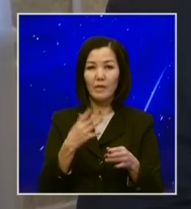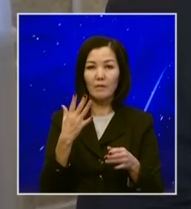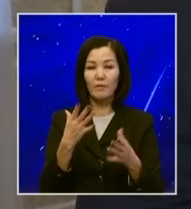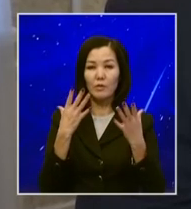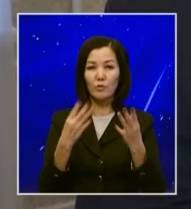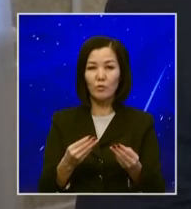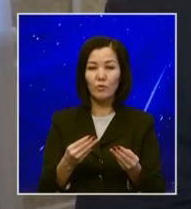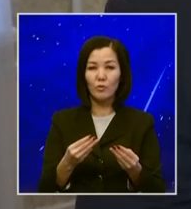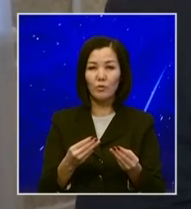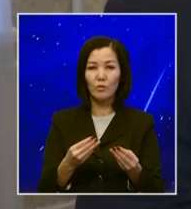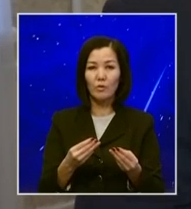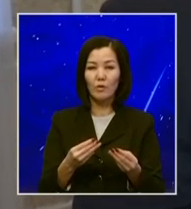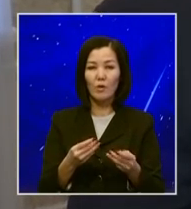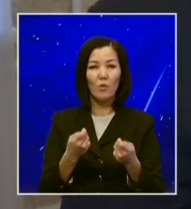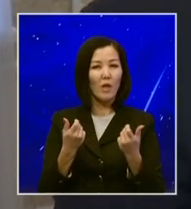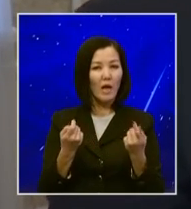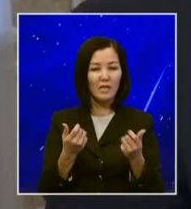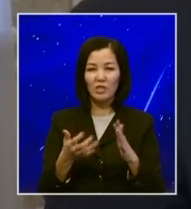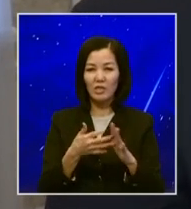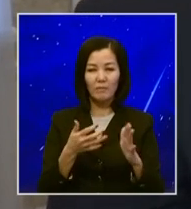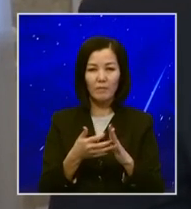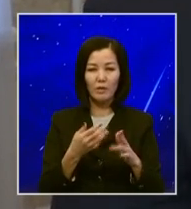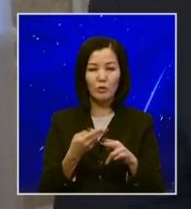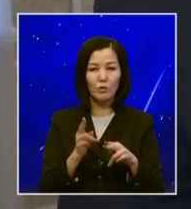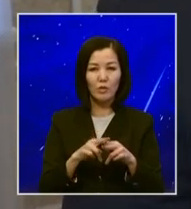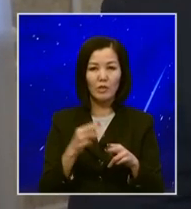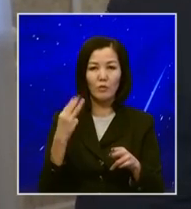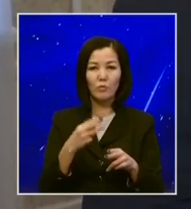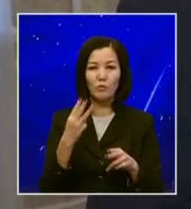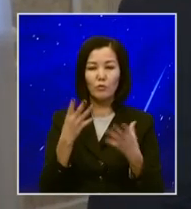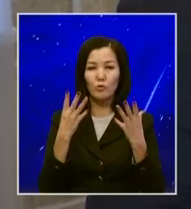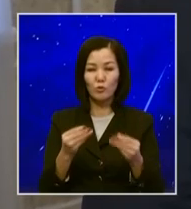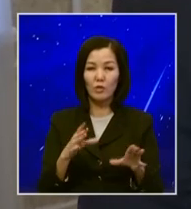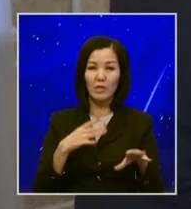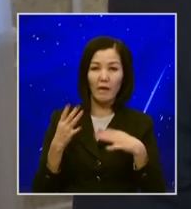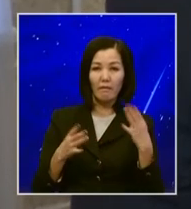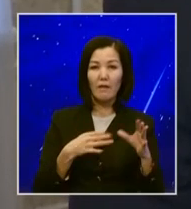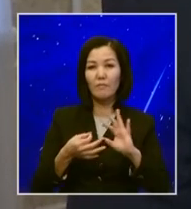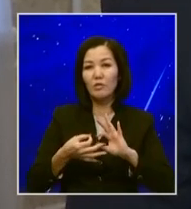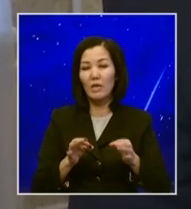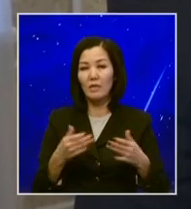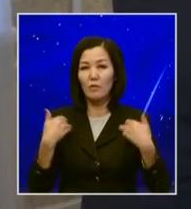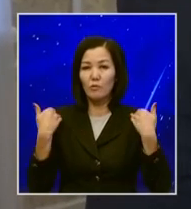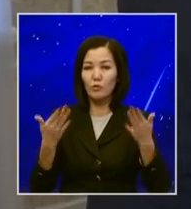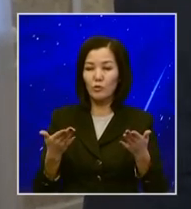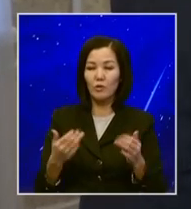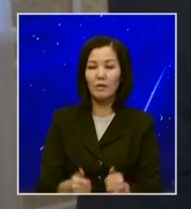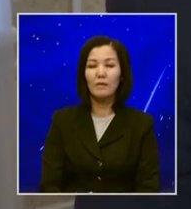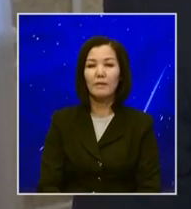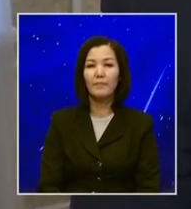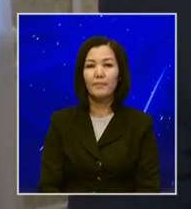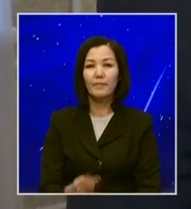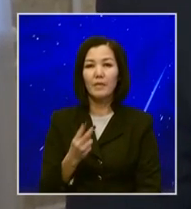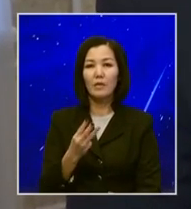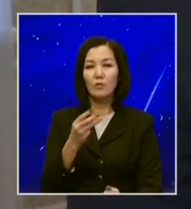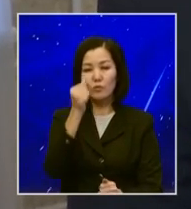деген өте аз уақыт. Біз соған қарамай 33 күнде мысалға біз осы дүниені дайындап алып кеп тұрмыз. 2